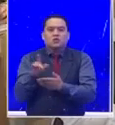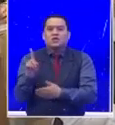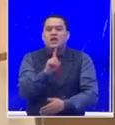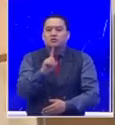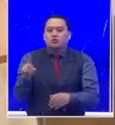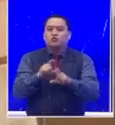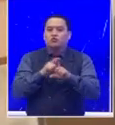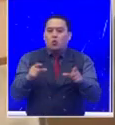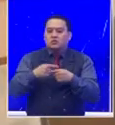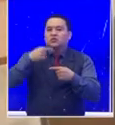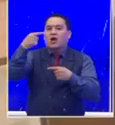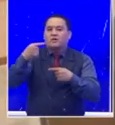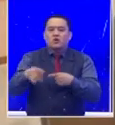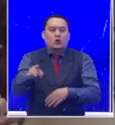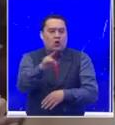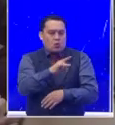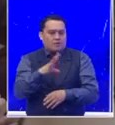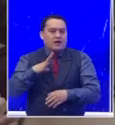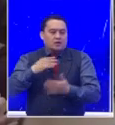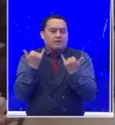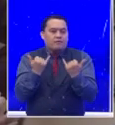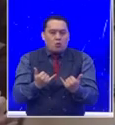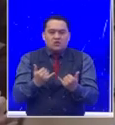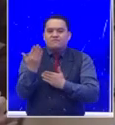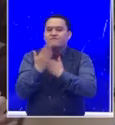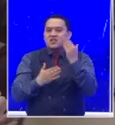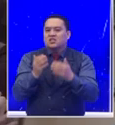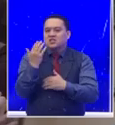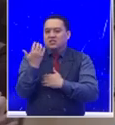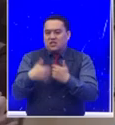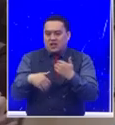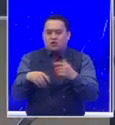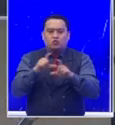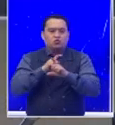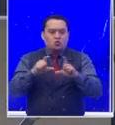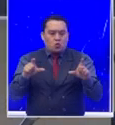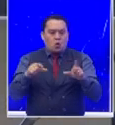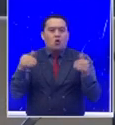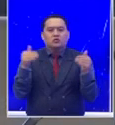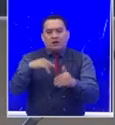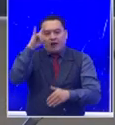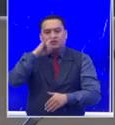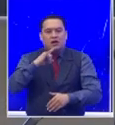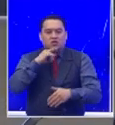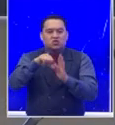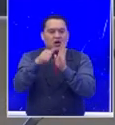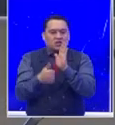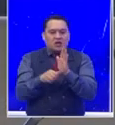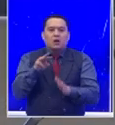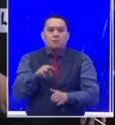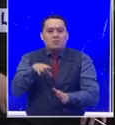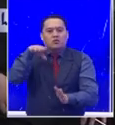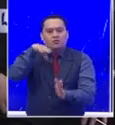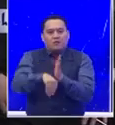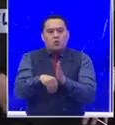для школьников за пределы регионов. В то же время в высших и среднеспециальных учебных заведениях Казахстана 16 марта